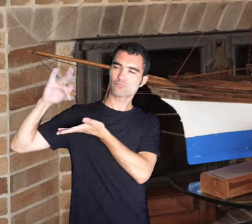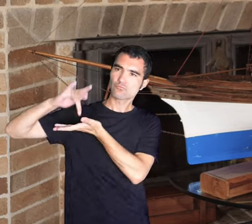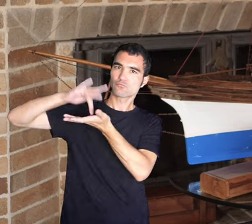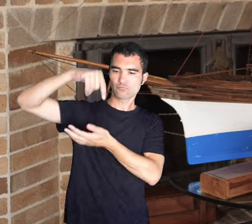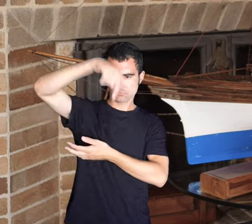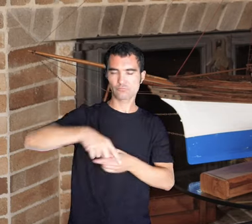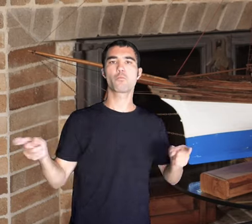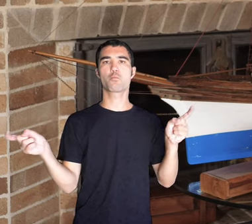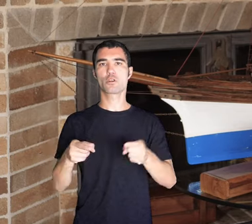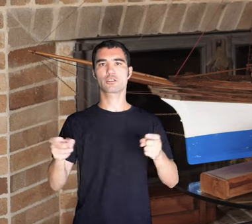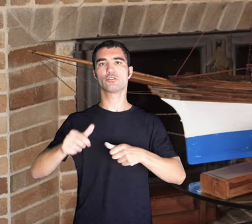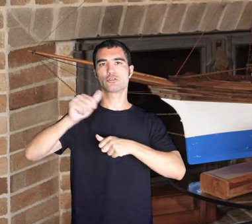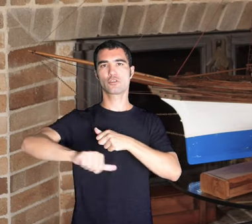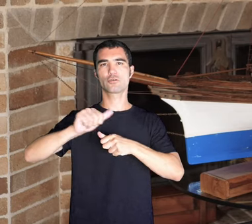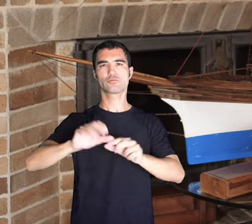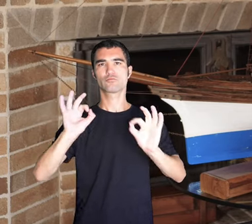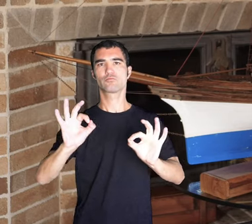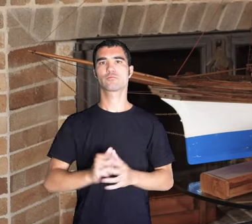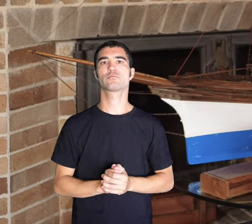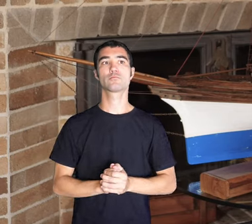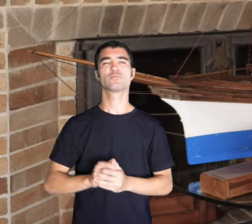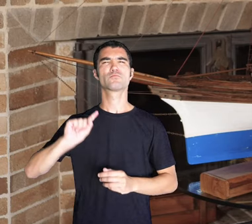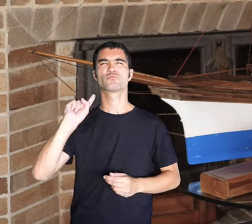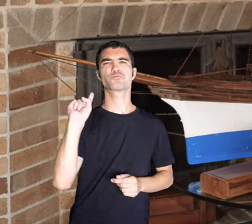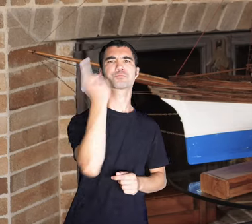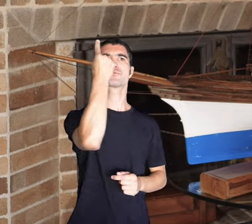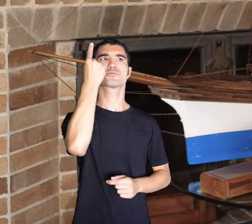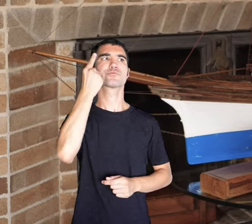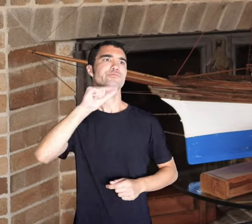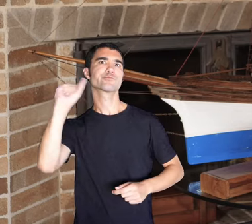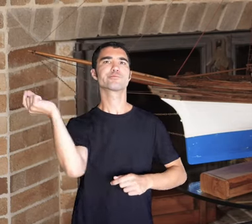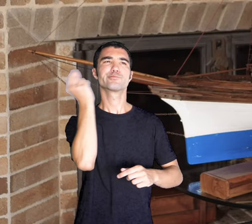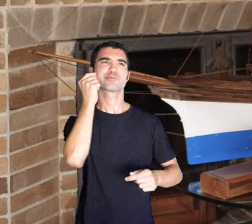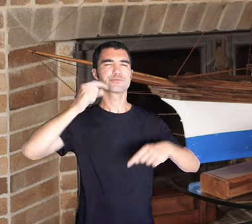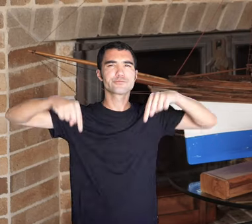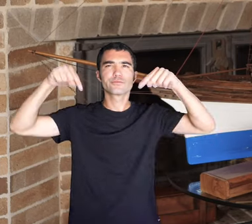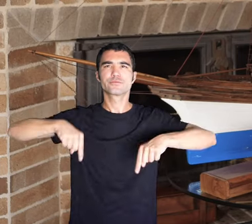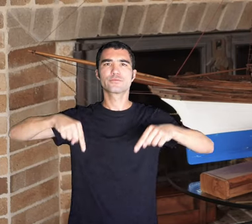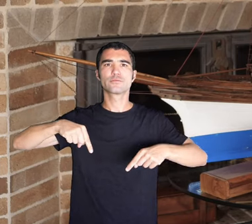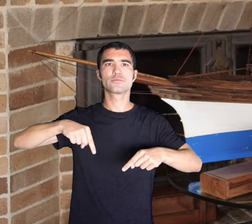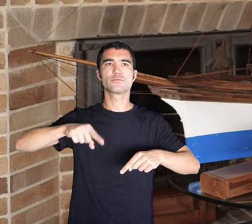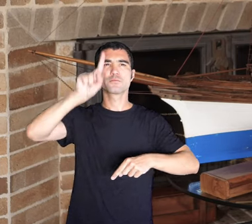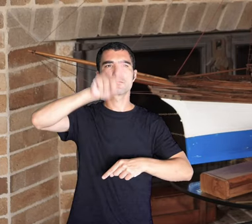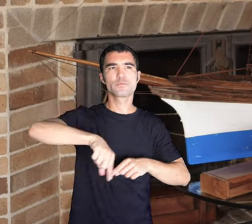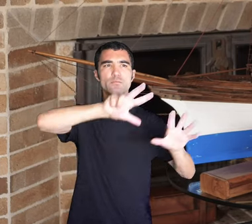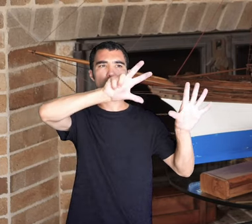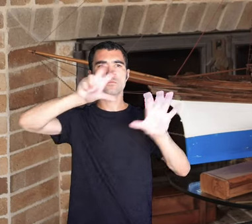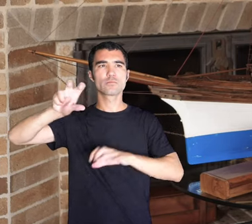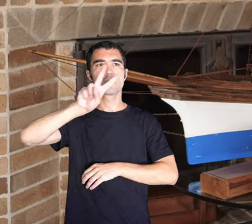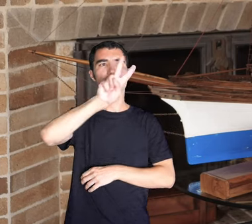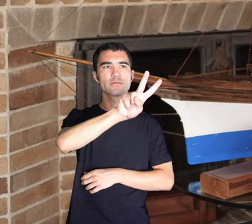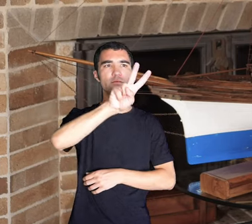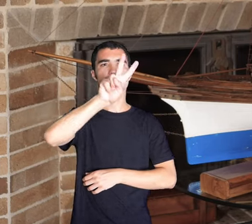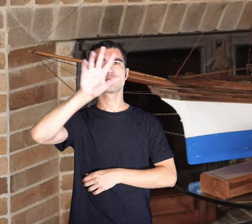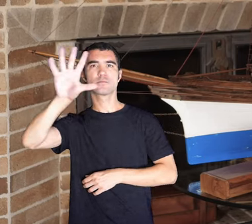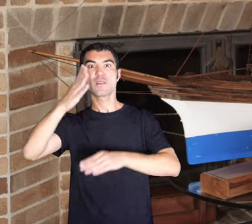Solla, precisament. Els primers que se coneixen aquí són d'antes de 1825,